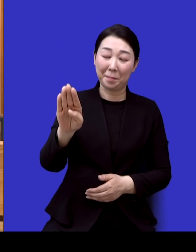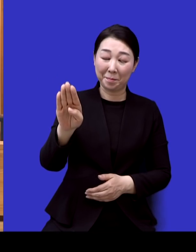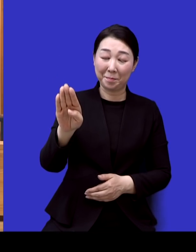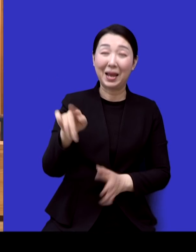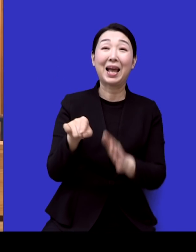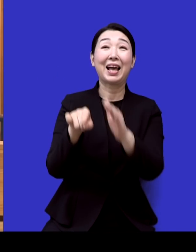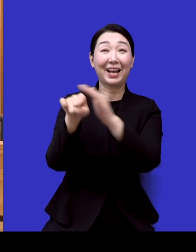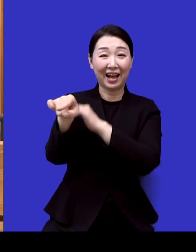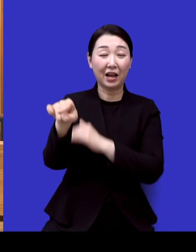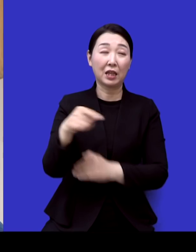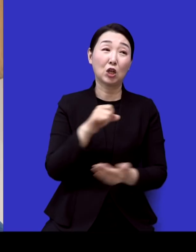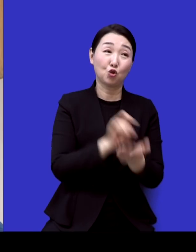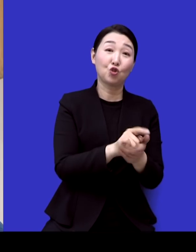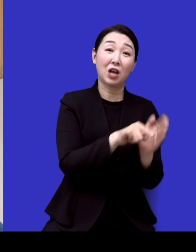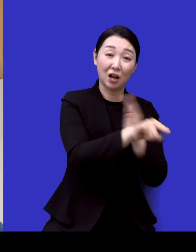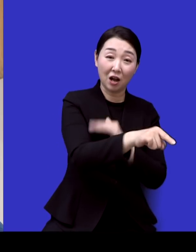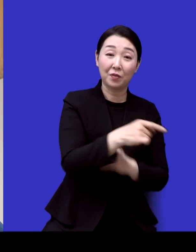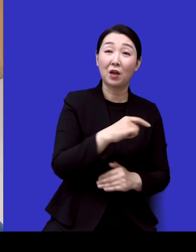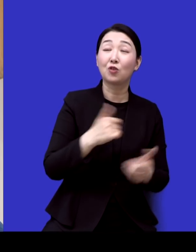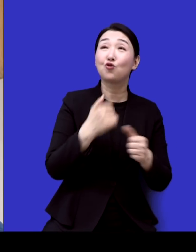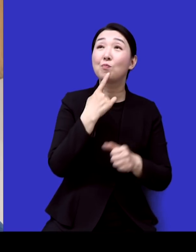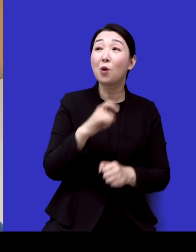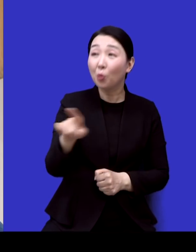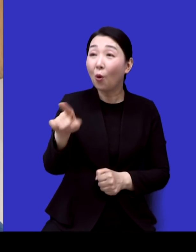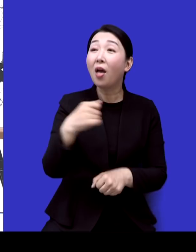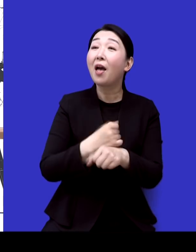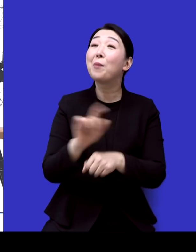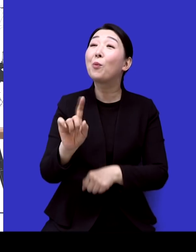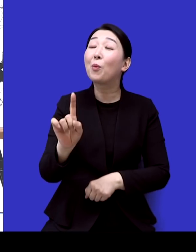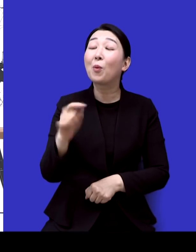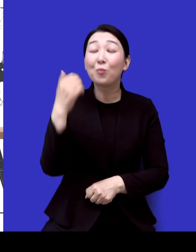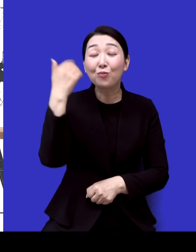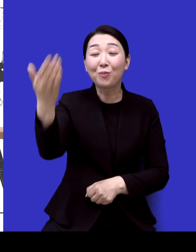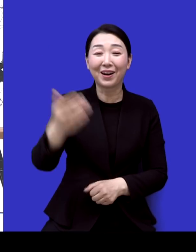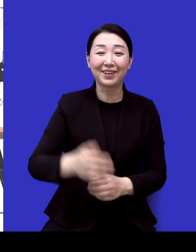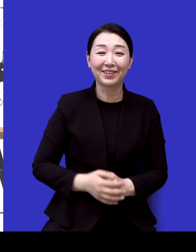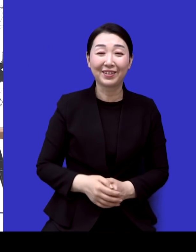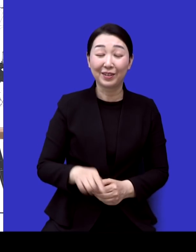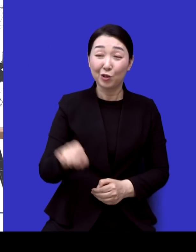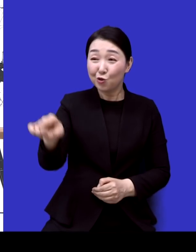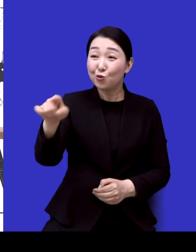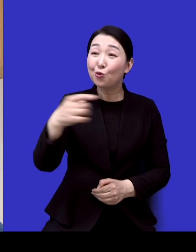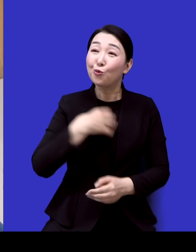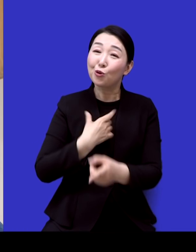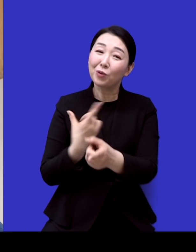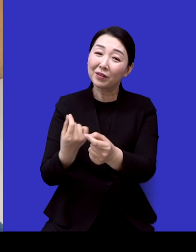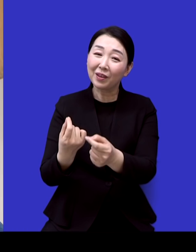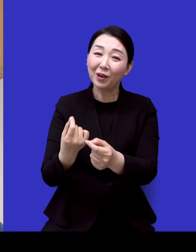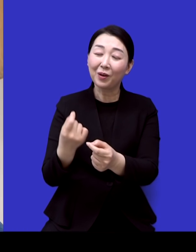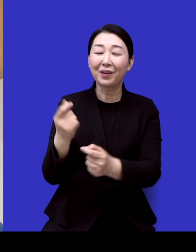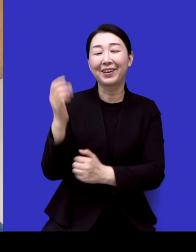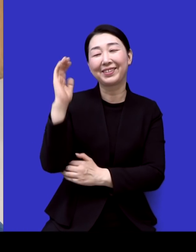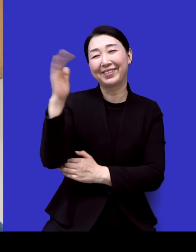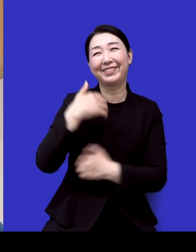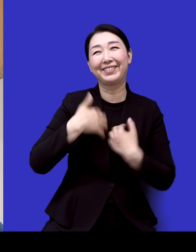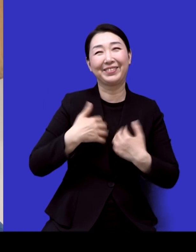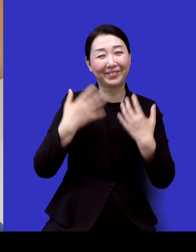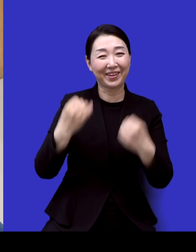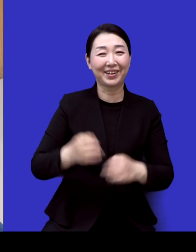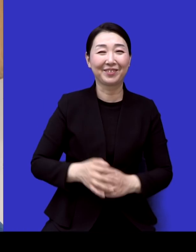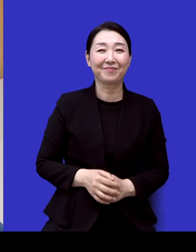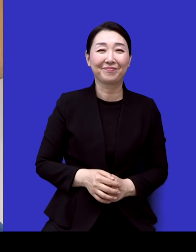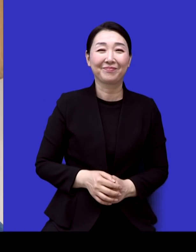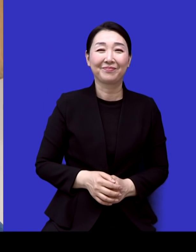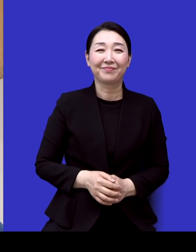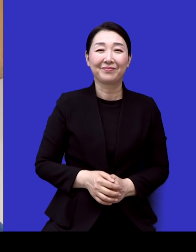이제 축구장에 갔다가 야 나는 죽을 뻔했어. 너네는 뭐 했냐? 저쪽도 좀 위험해 보이는 얘기. 네, 그 친구들도 뭐 재밌는 얘기가 많았죠. 어.